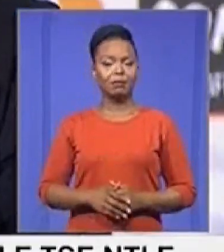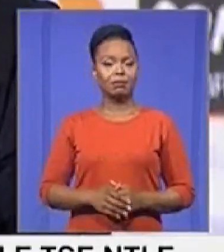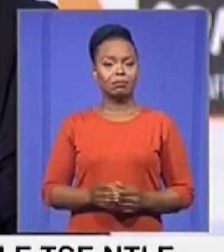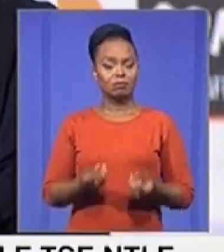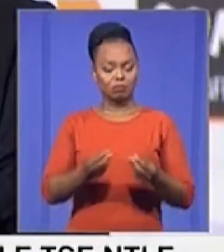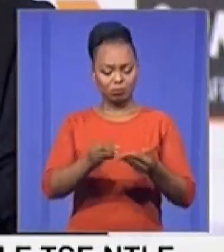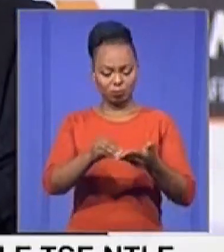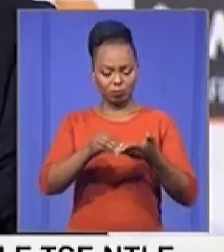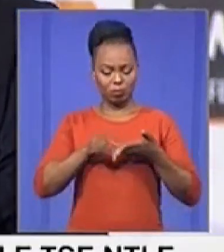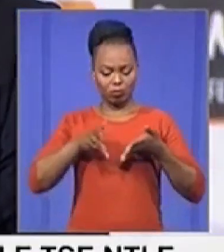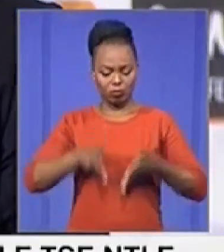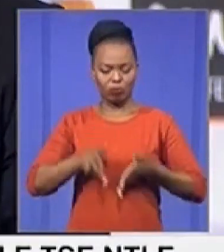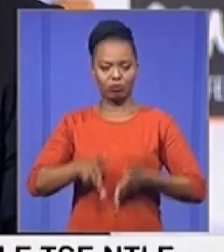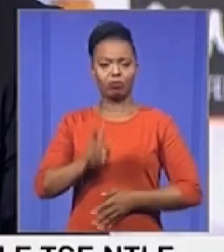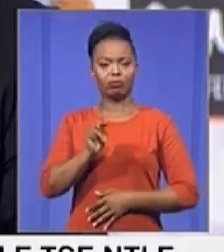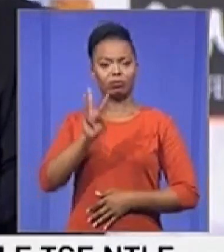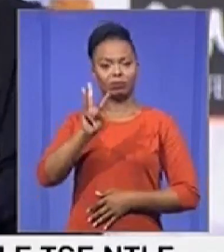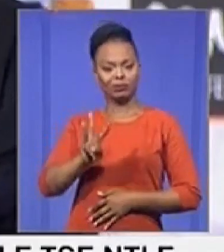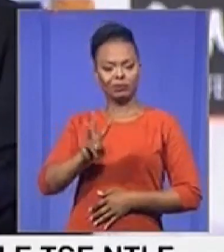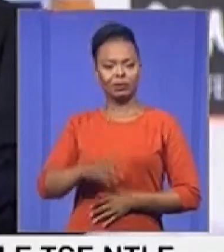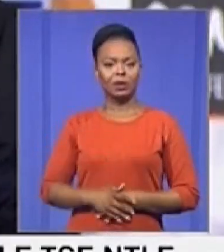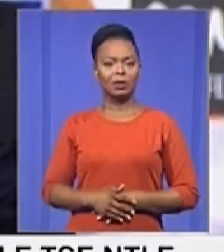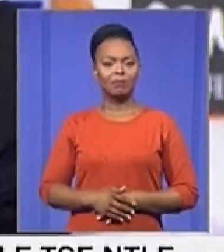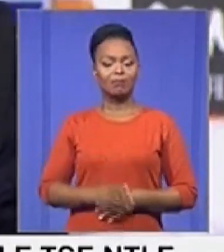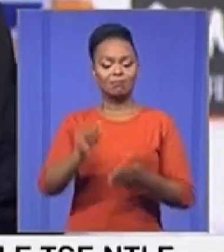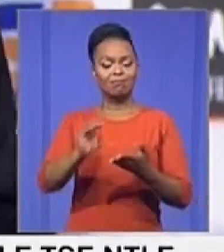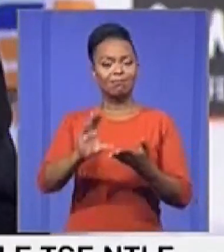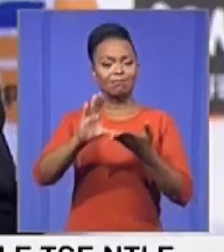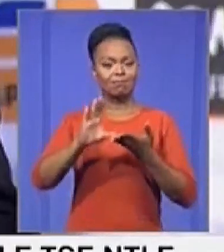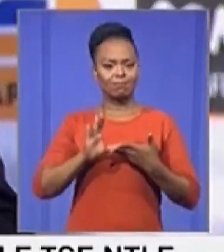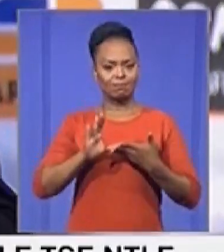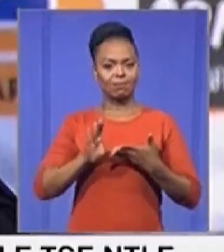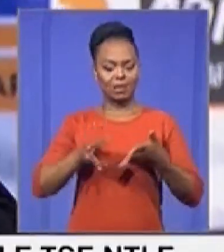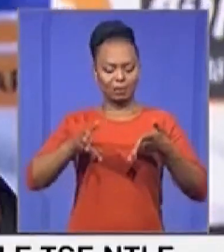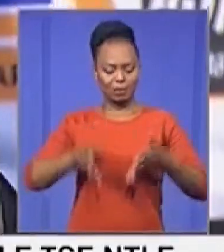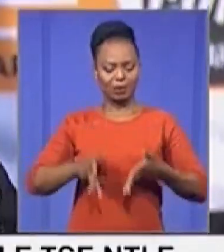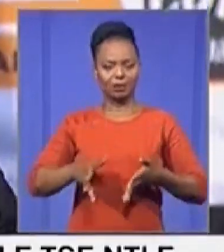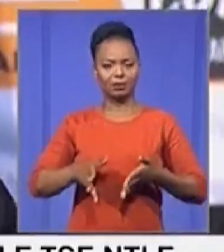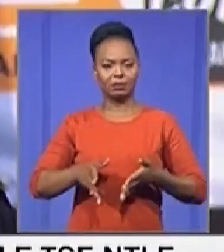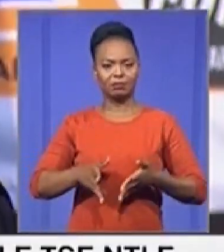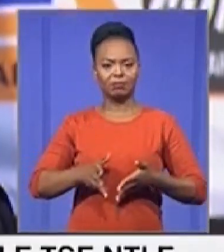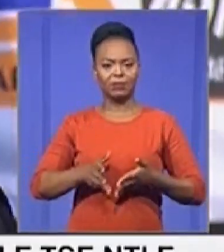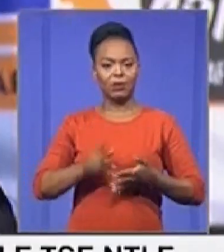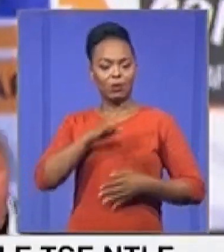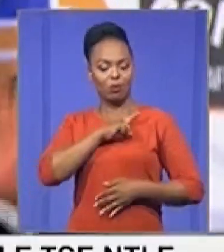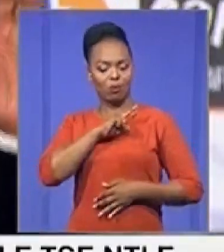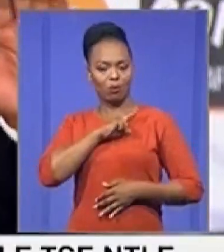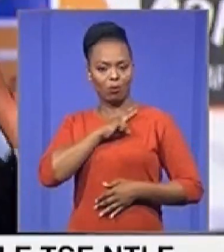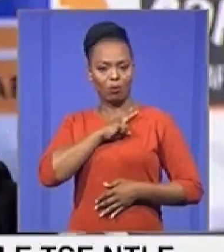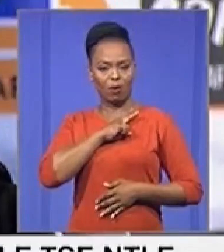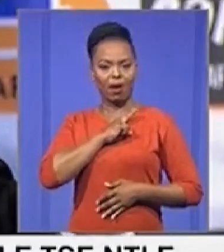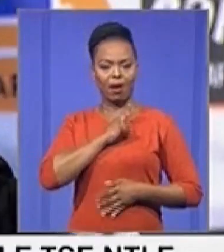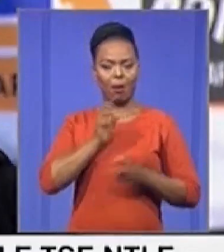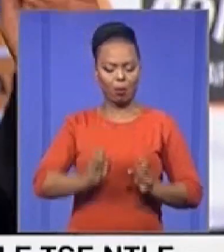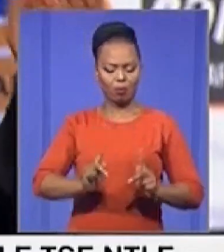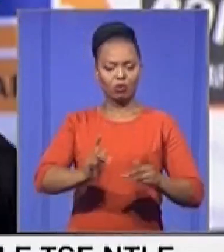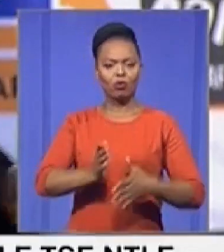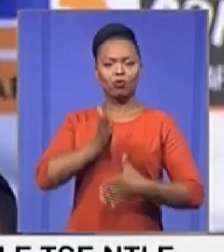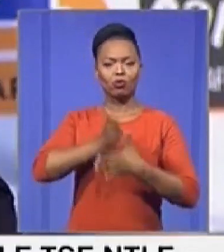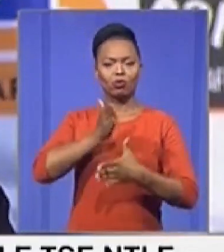gona mo Northwest go investiwe mo Northwest go etsetsa gore re age